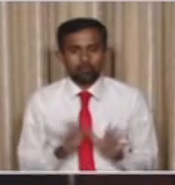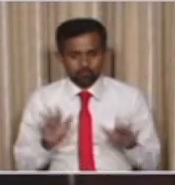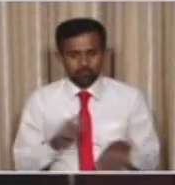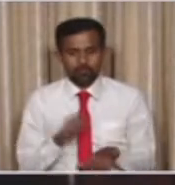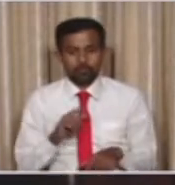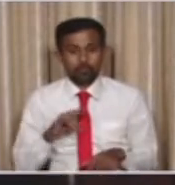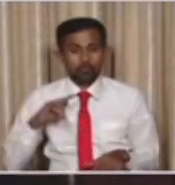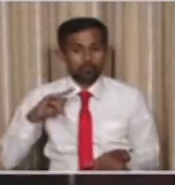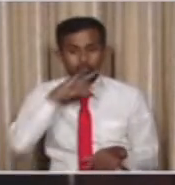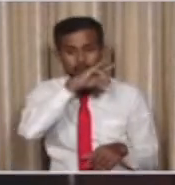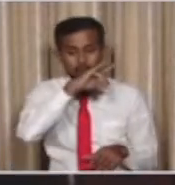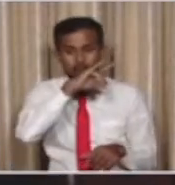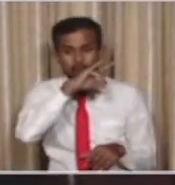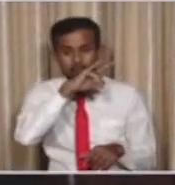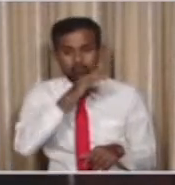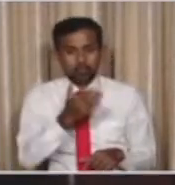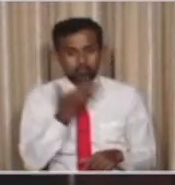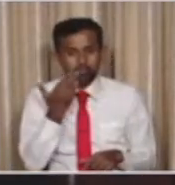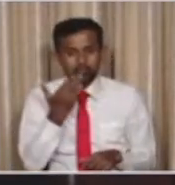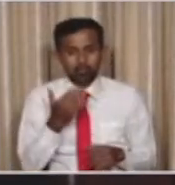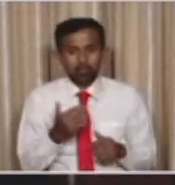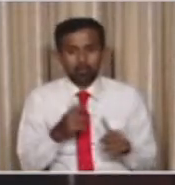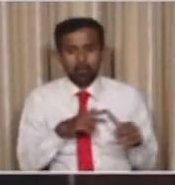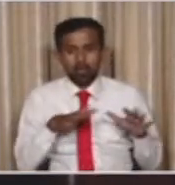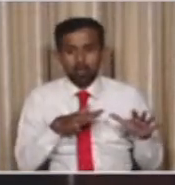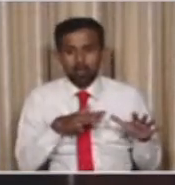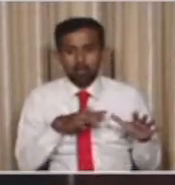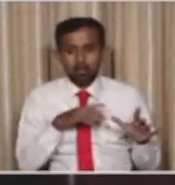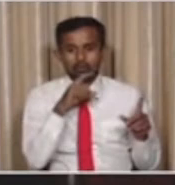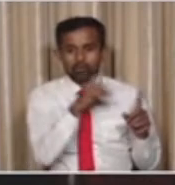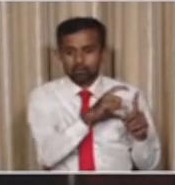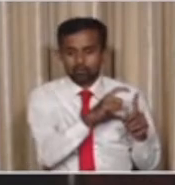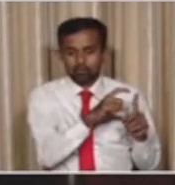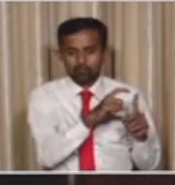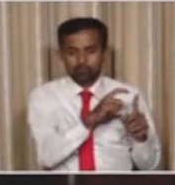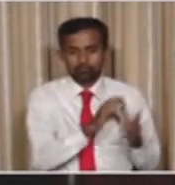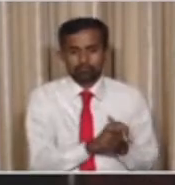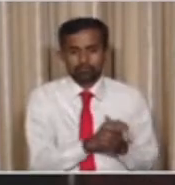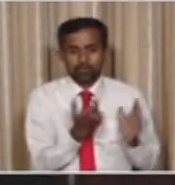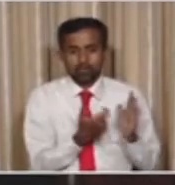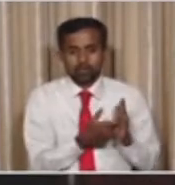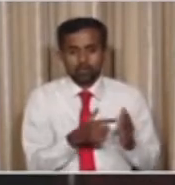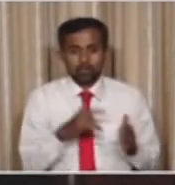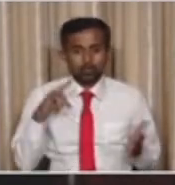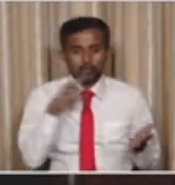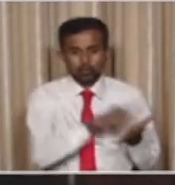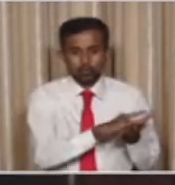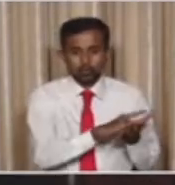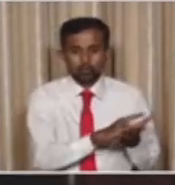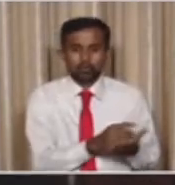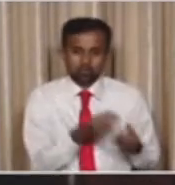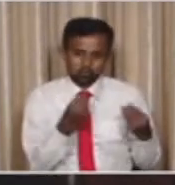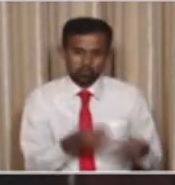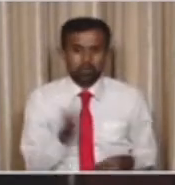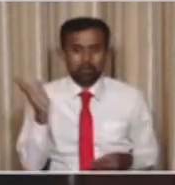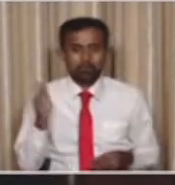අපිට ගුවනින් ට්‍රාන්ස්පෝර්ට් කරන්න පුළුවන්. ඕනතරම් අනුරාධපුර දිස්ත්‍රික්කයේ ගත්තොත් රණවේ එකක් තියෙනවා, ඒක අවුවේ වේලෙනවා, නිකන් තියෙන්නේ.